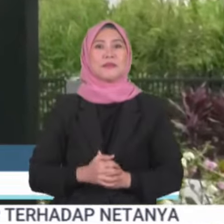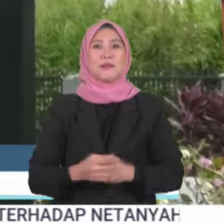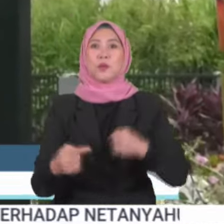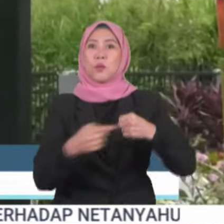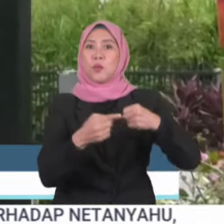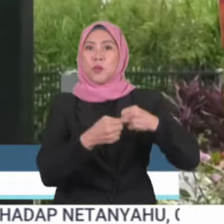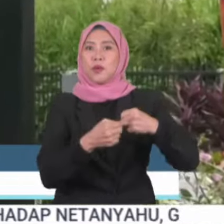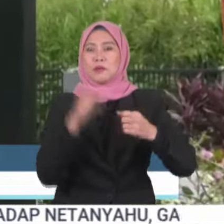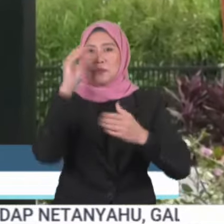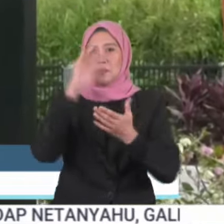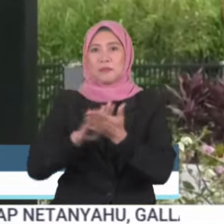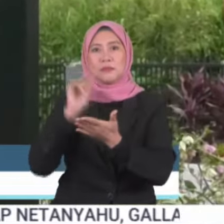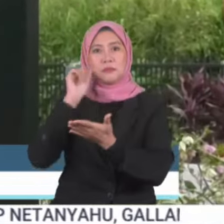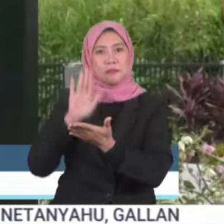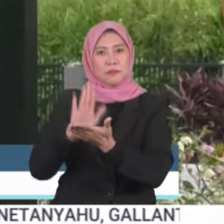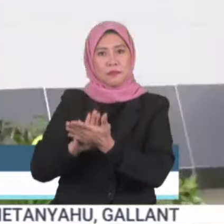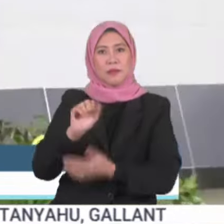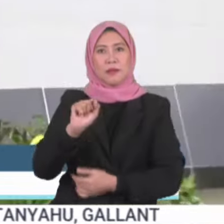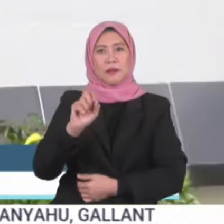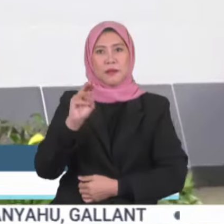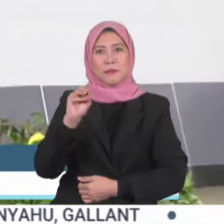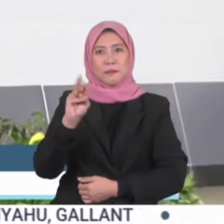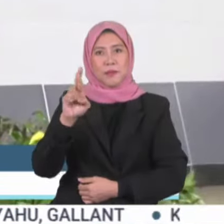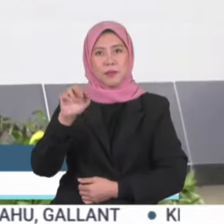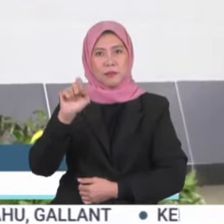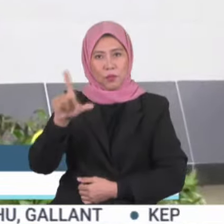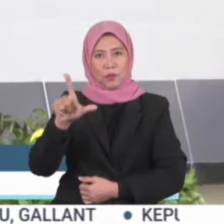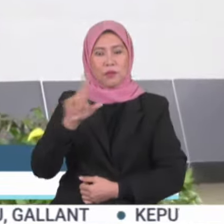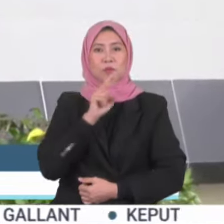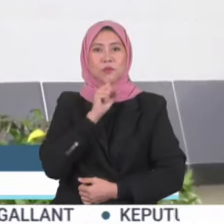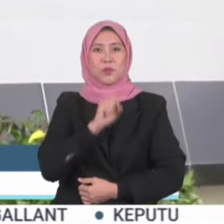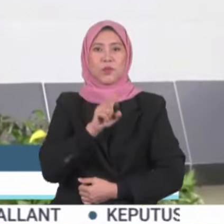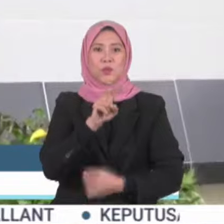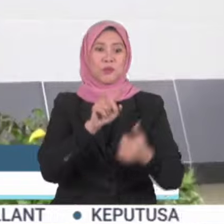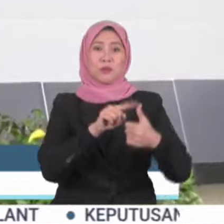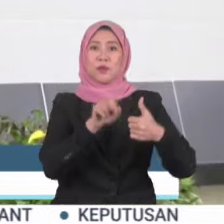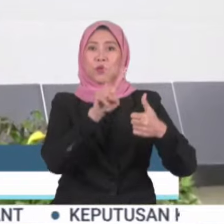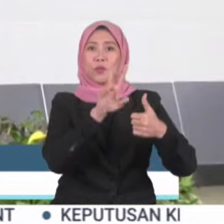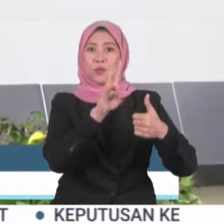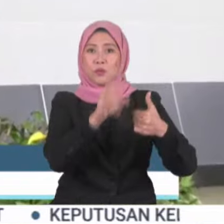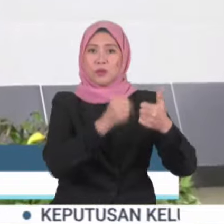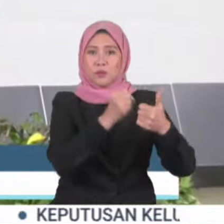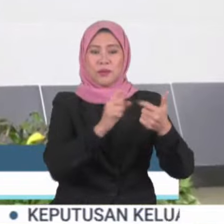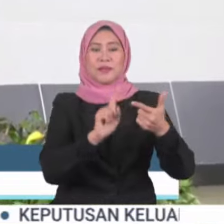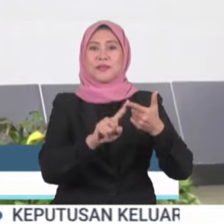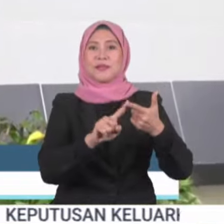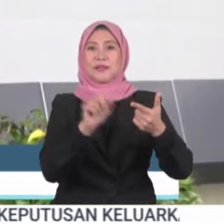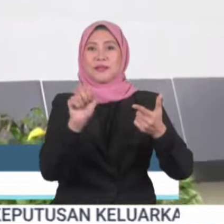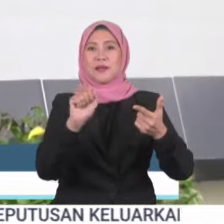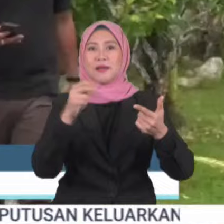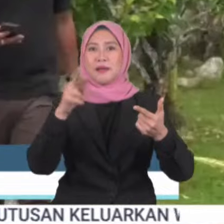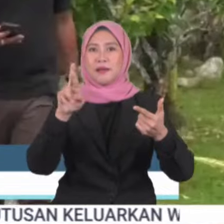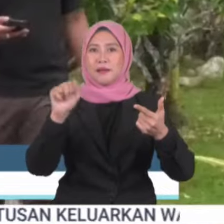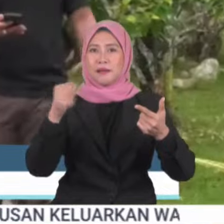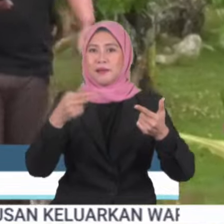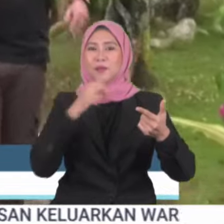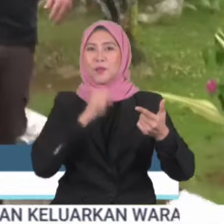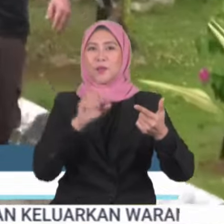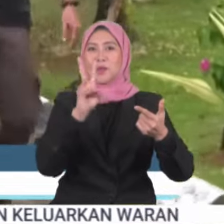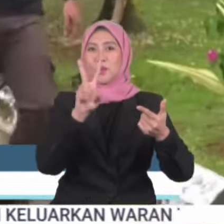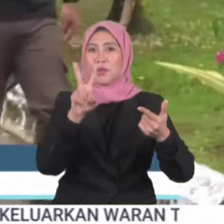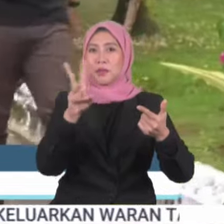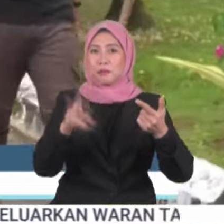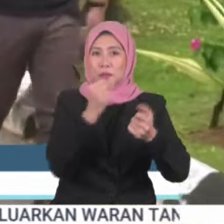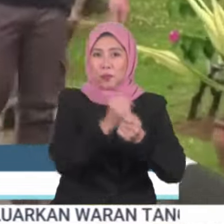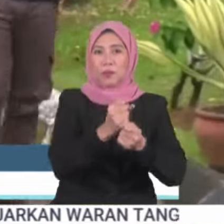Tertuduh masing-masing suami isteri Muhammad Amirul Samsudin, 27 tahun dan Sahara Farhana Zamri, 26 tahun serta